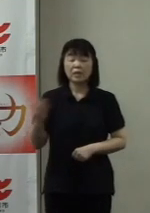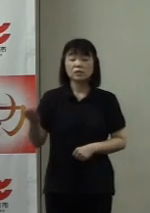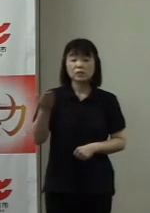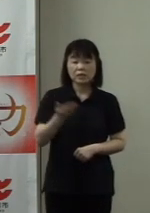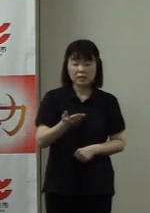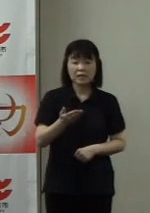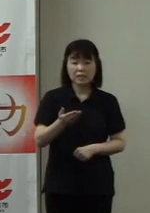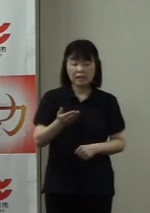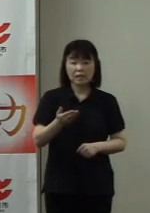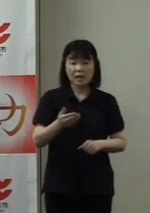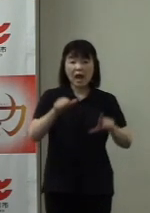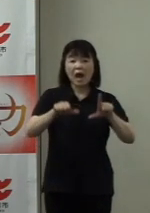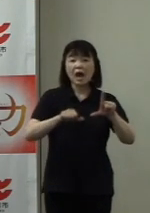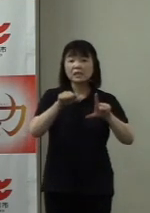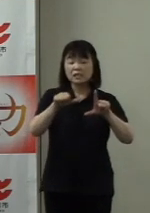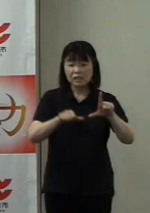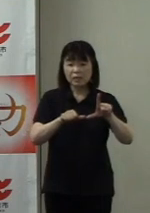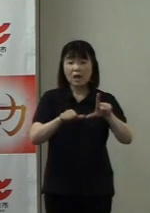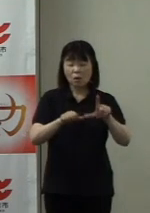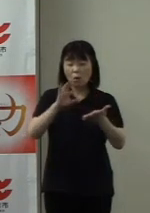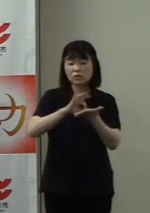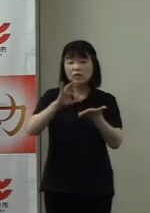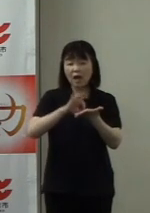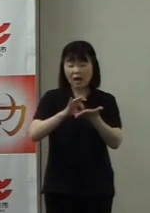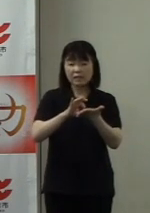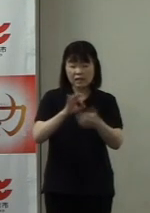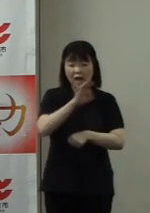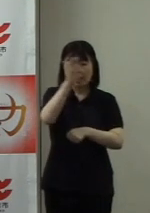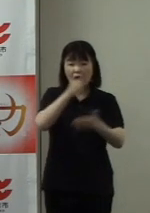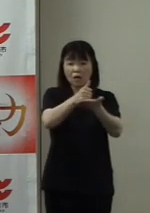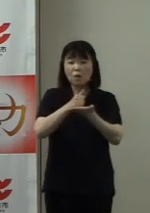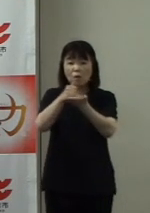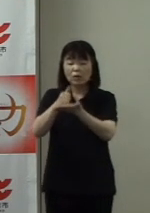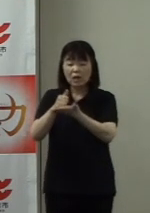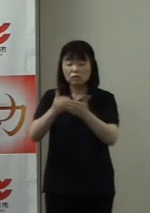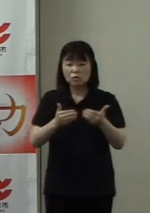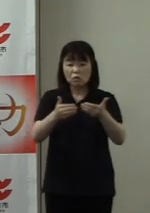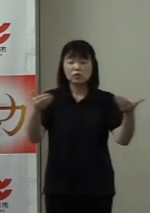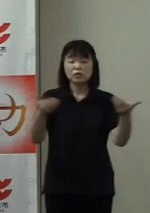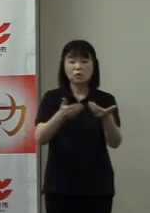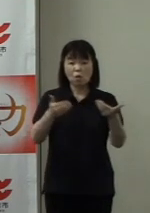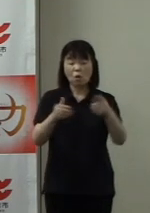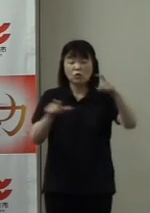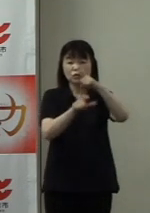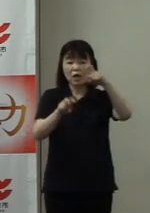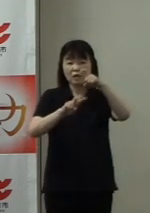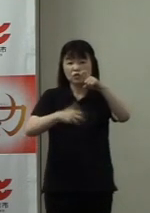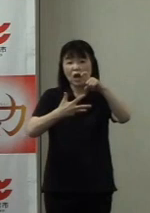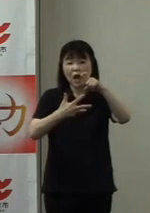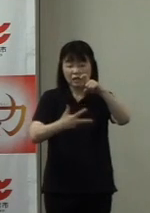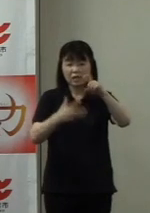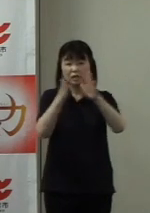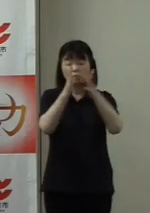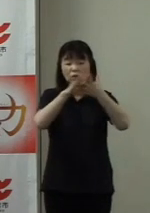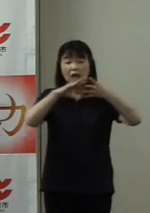アニメコンテンツを活用した誘客事業ということで、10月28日出雲大社の神楽